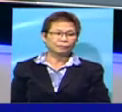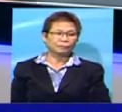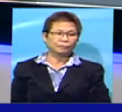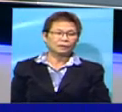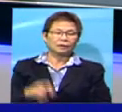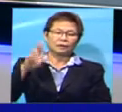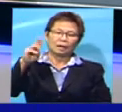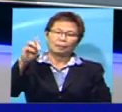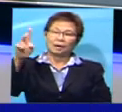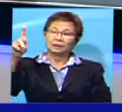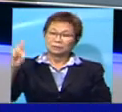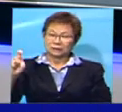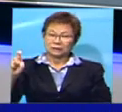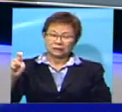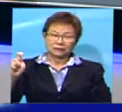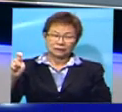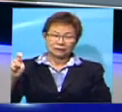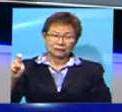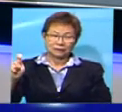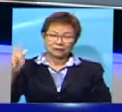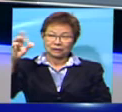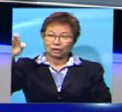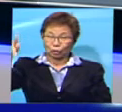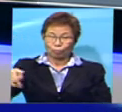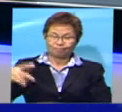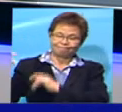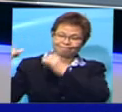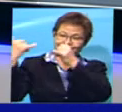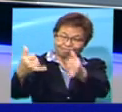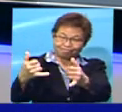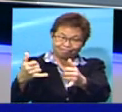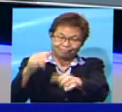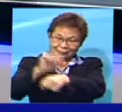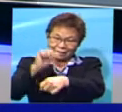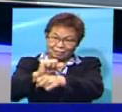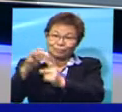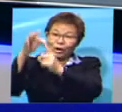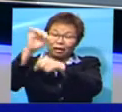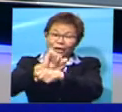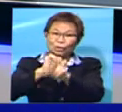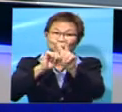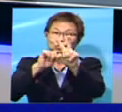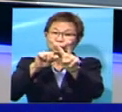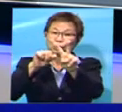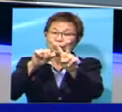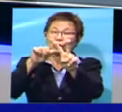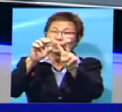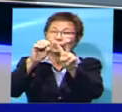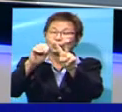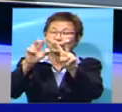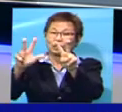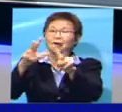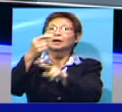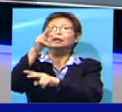Mass Rapid Transit Corporation Sdn Bhd MRT Corp menganugerahkan Pakej Kerja S-203 bernilai